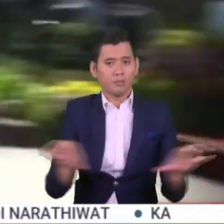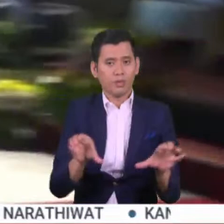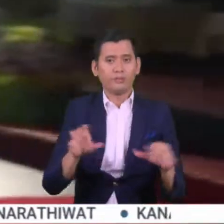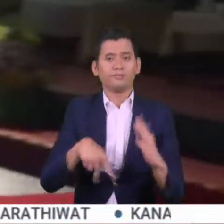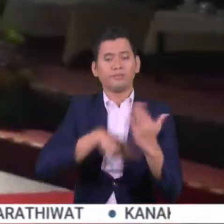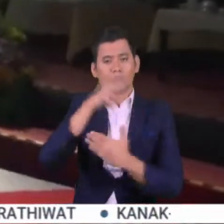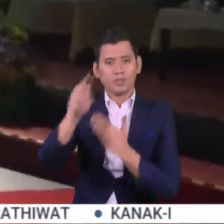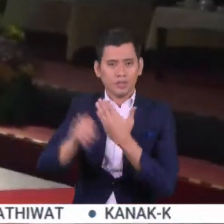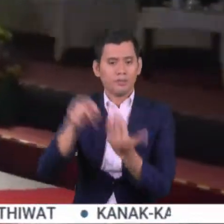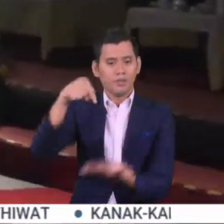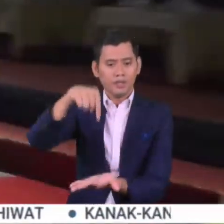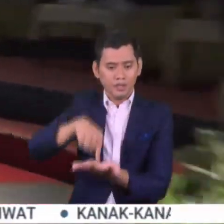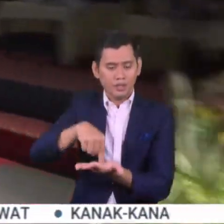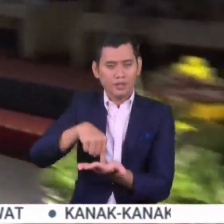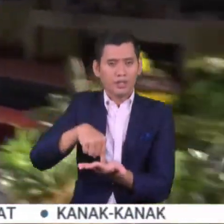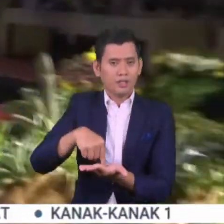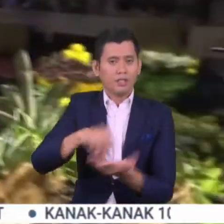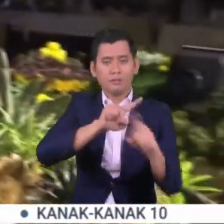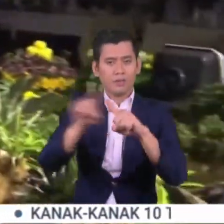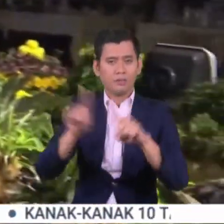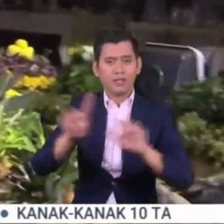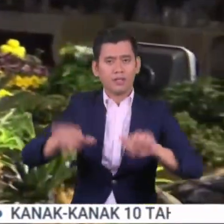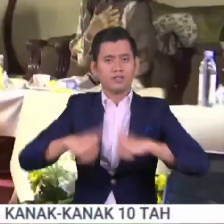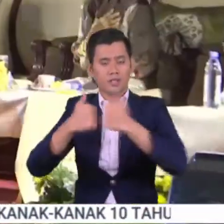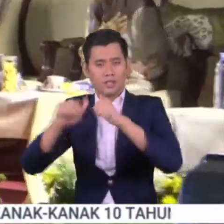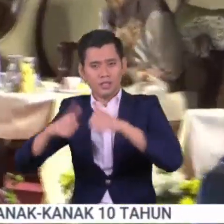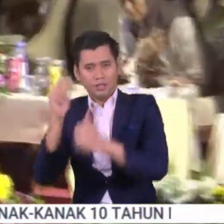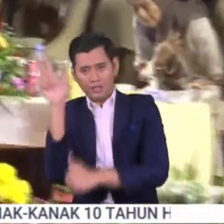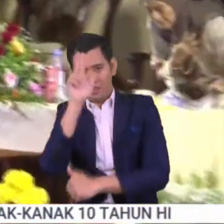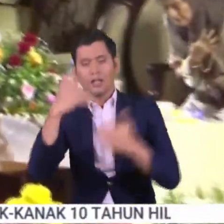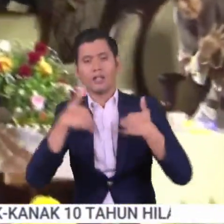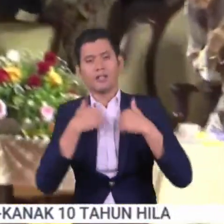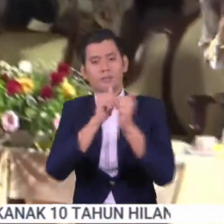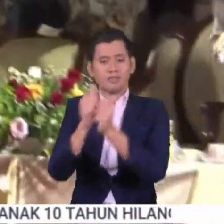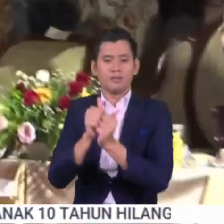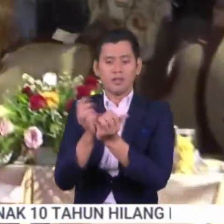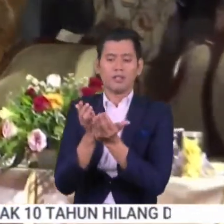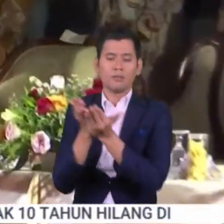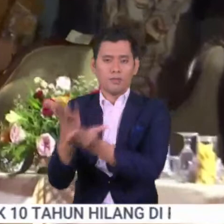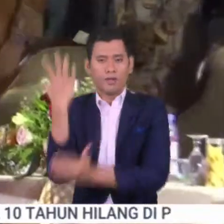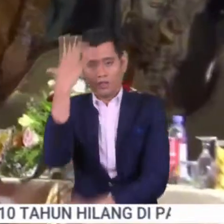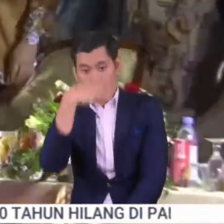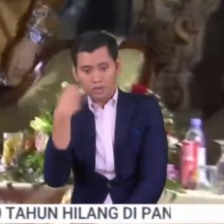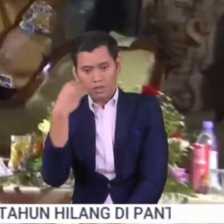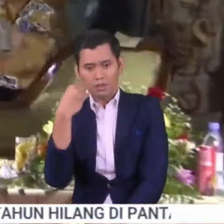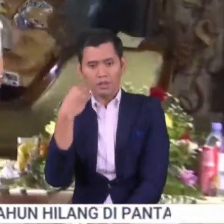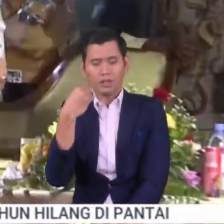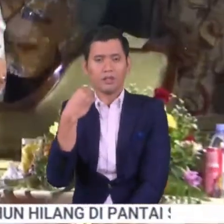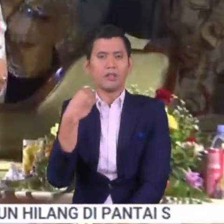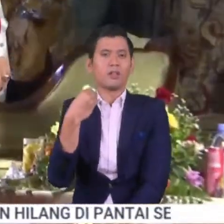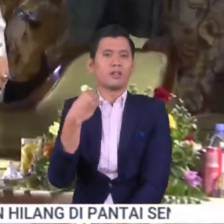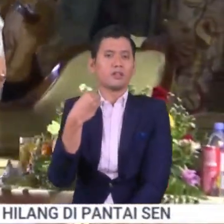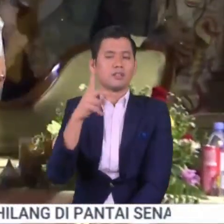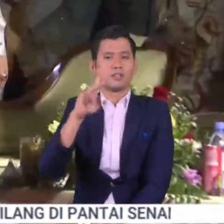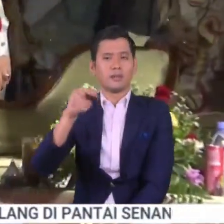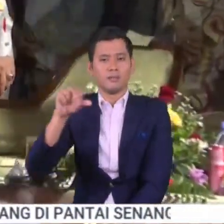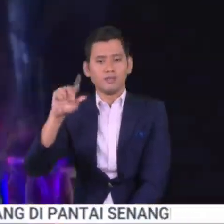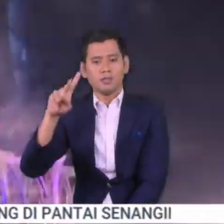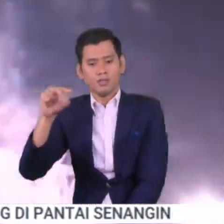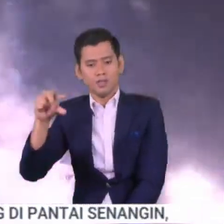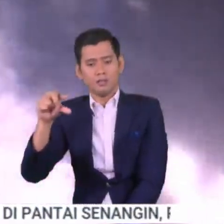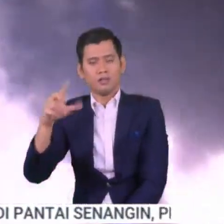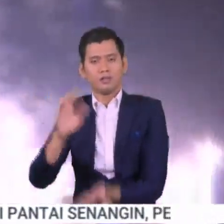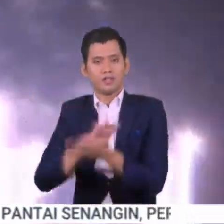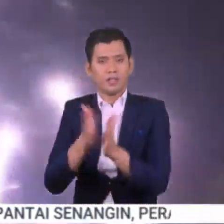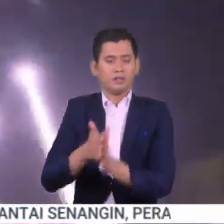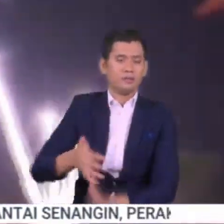bawahnya, badan berkanun dan syarikat swasta. Kapal berhias milik syarikat Sambling Timber Malaysia dinobatkan sebagai Johan